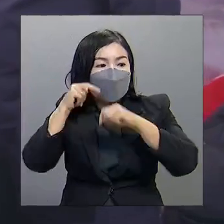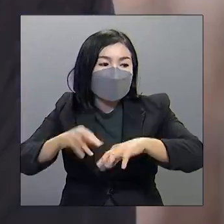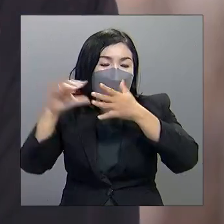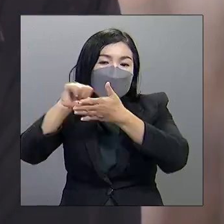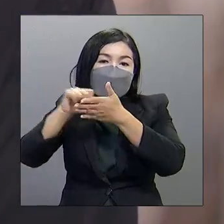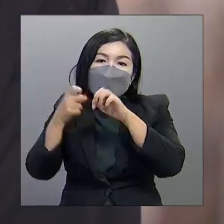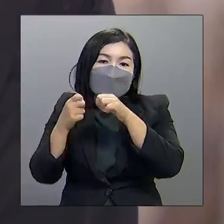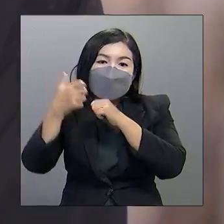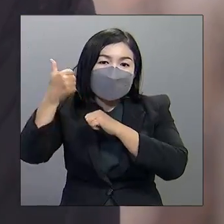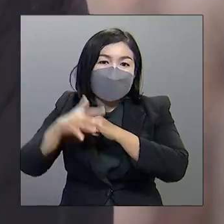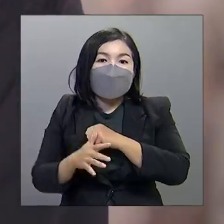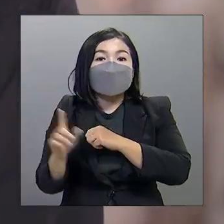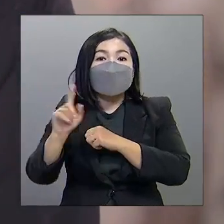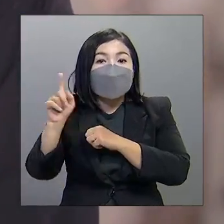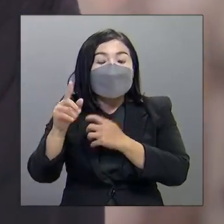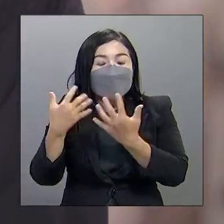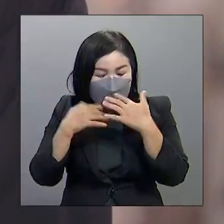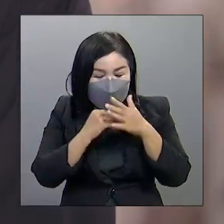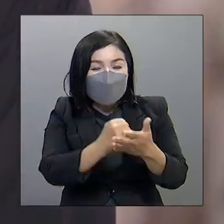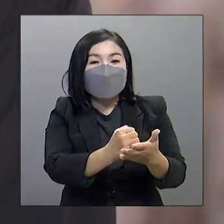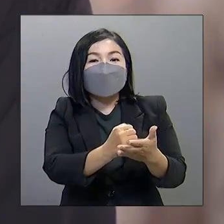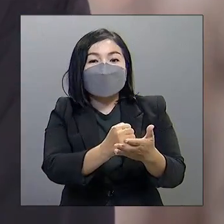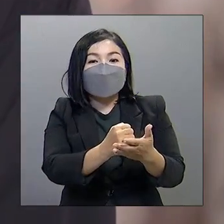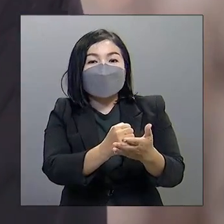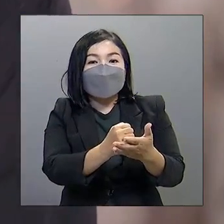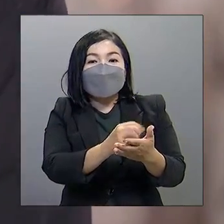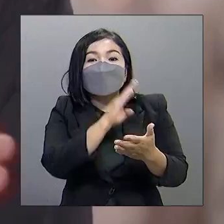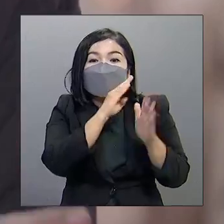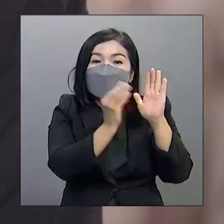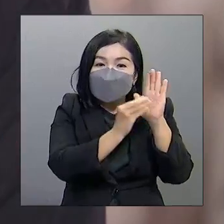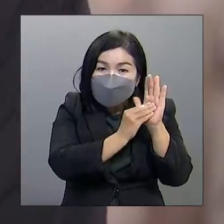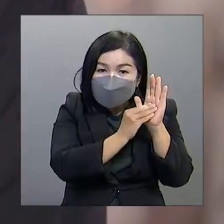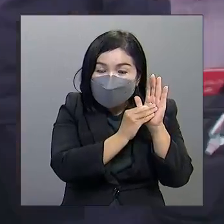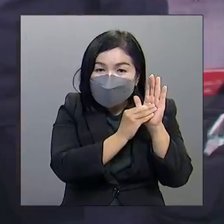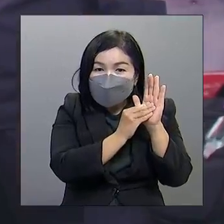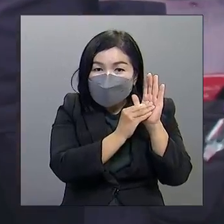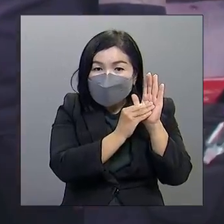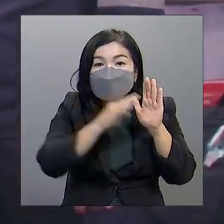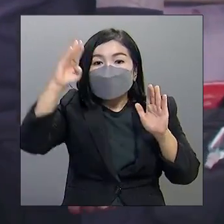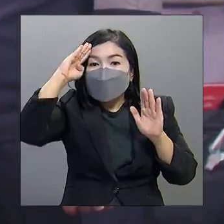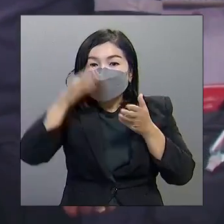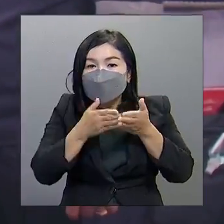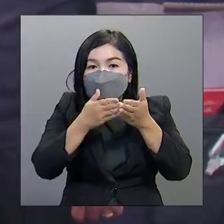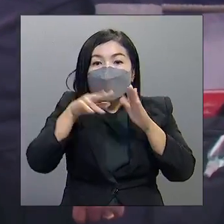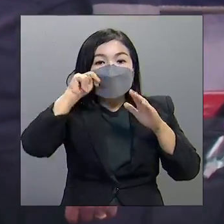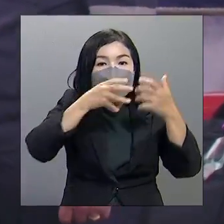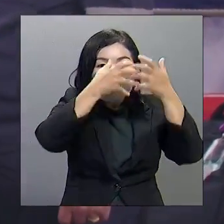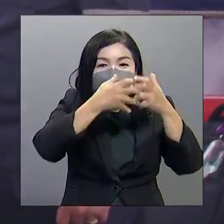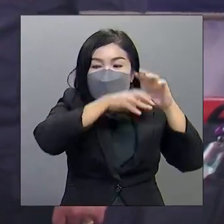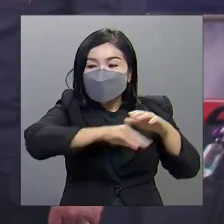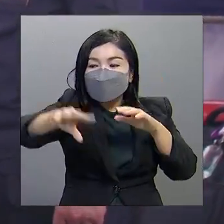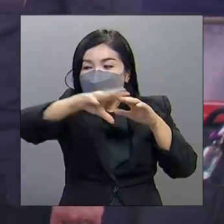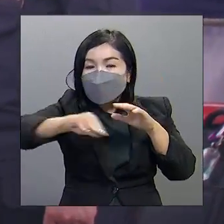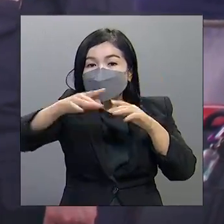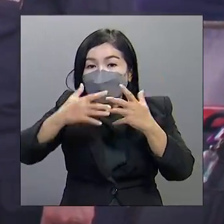ไขเพราะนั้นศูนย์ส่วนหน้าเนี่ยจะมาช่วยตรงนี้ว่าเมื่อปทม.นะครับทางกองเรือช่วยเร่งระบายน้ำผลักดันน้ำออกไปแล้วเนี่ยท